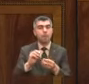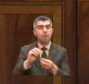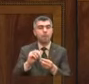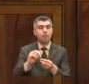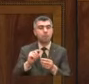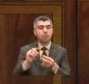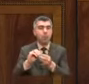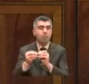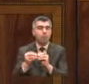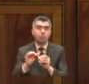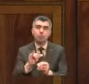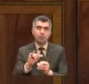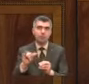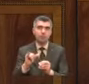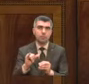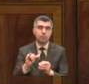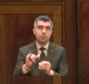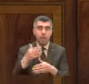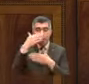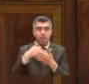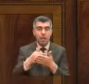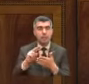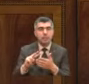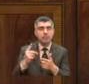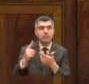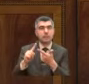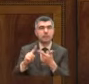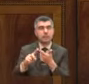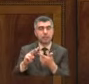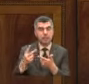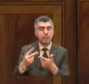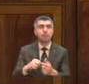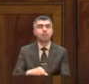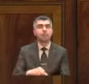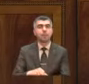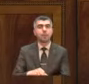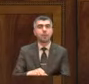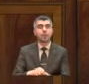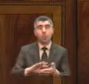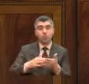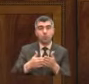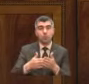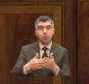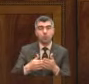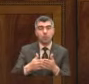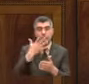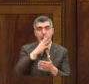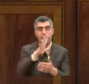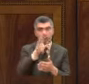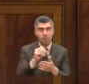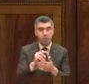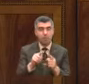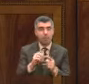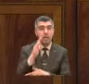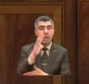ولكن هذا تحدي. المغرب كيحتل المرتبه الثانيه فيما يتعلق بالبيوديفيرسيتي، المرتبه الثانيه البحر المتوسط، افتقدنا غابه الارز